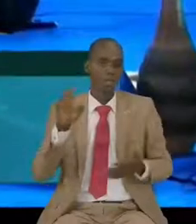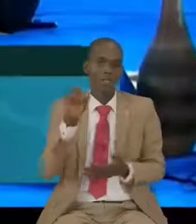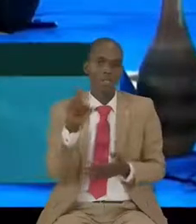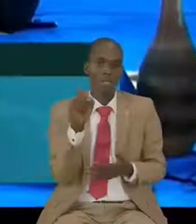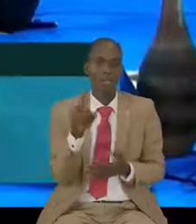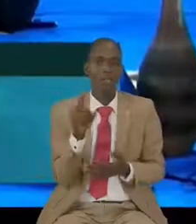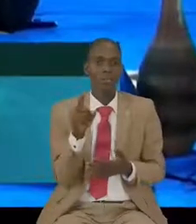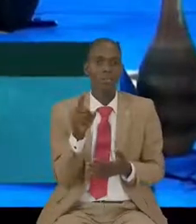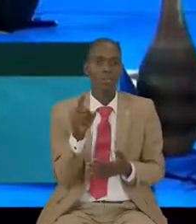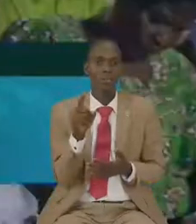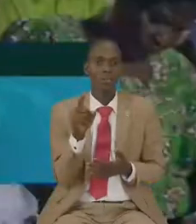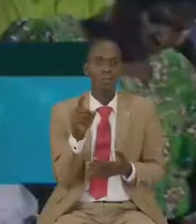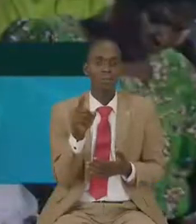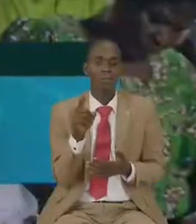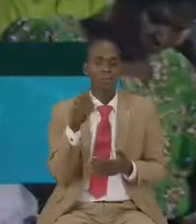Psaume